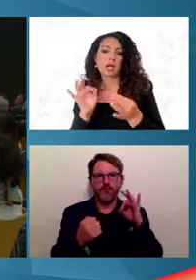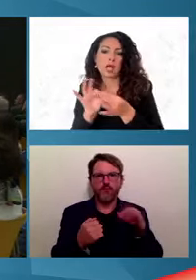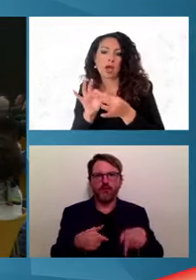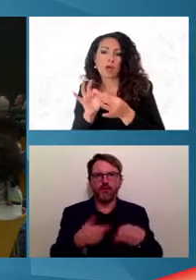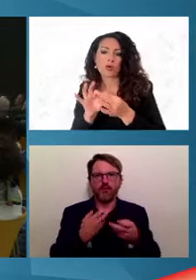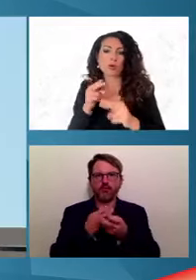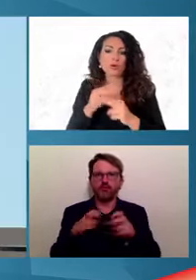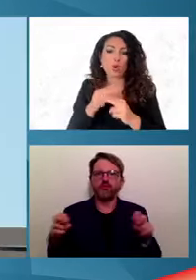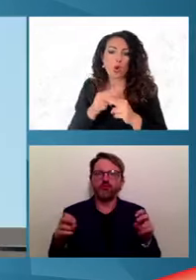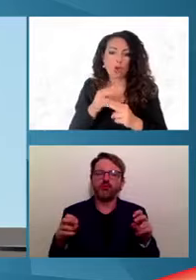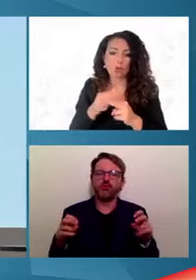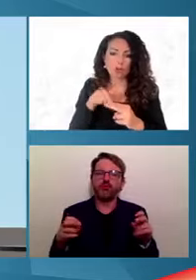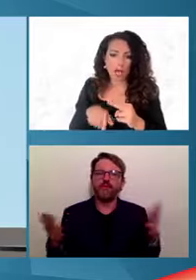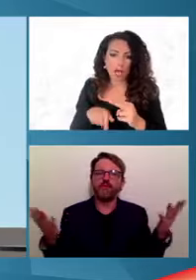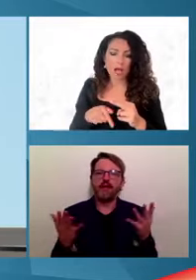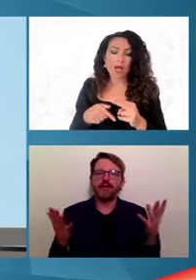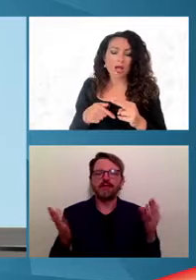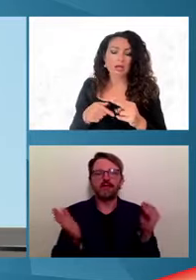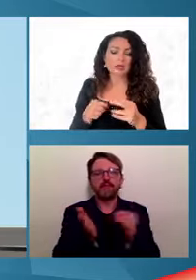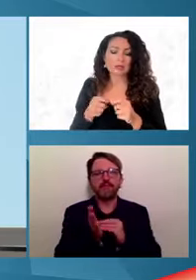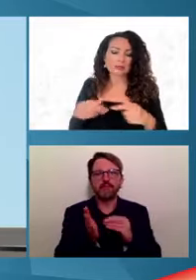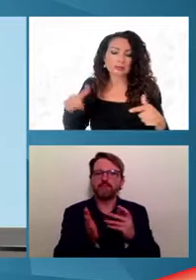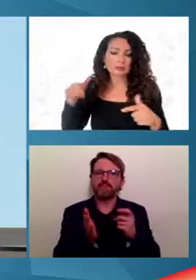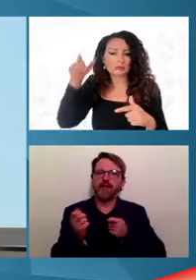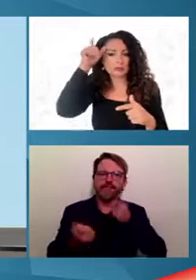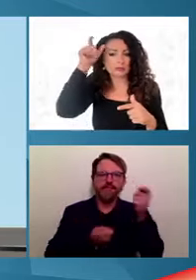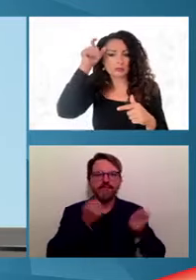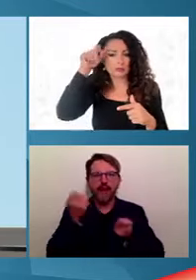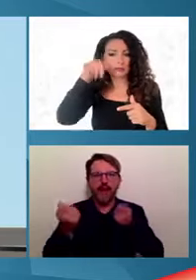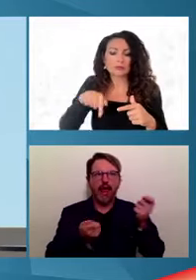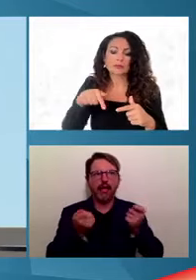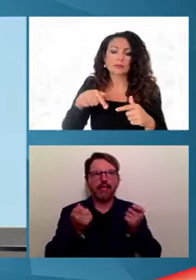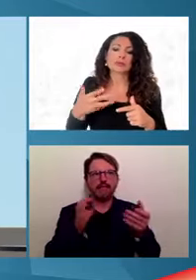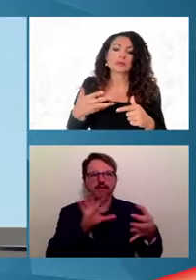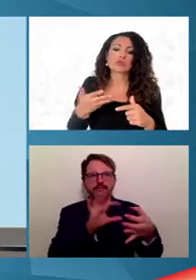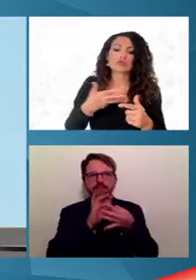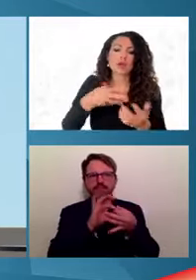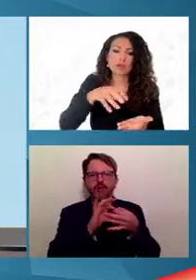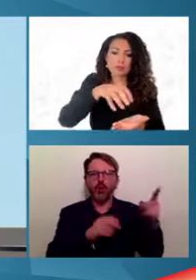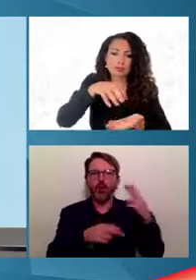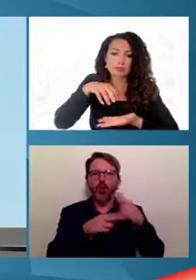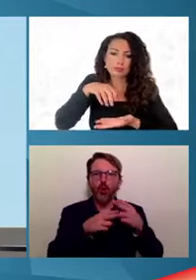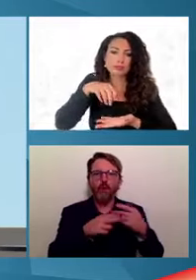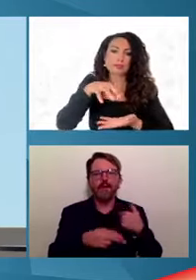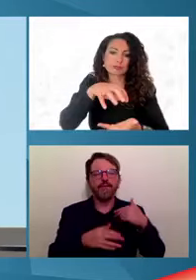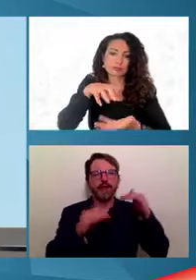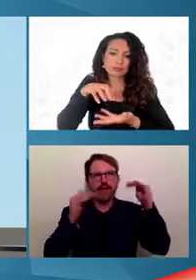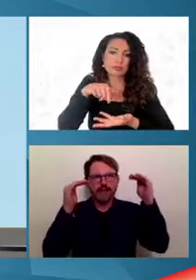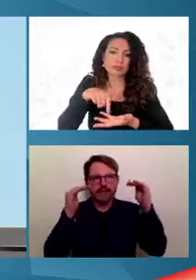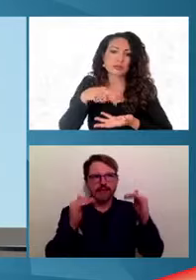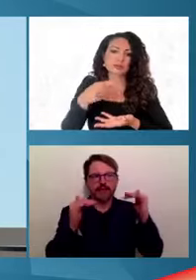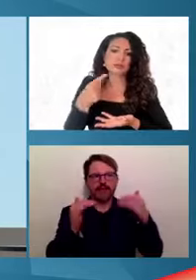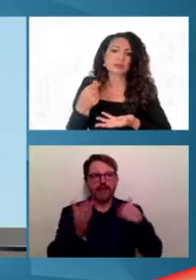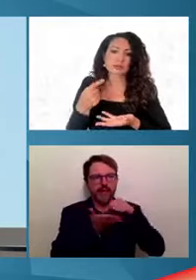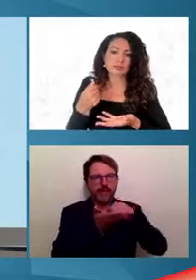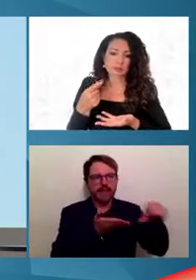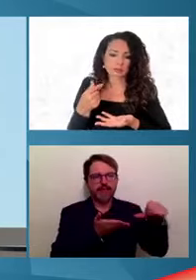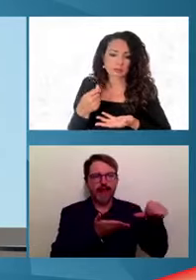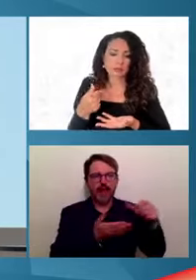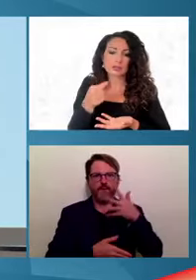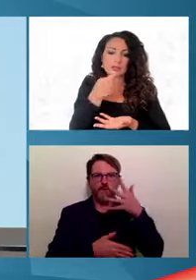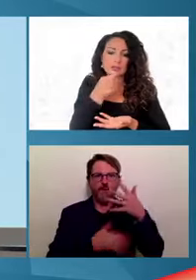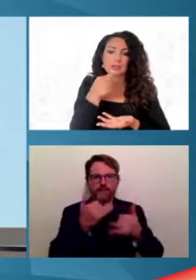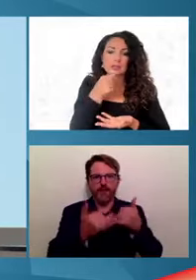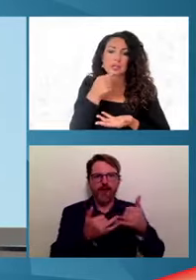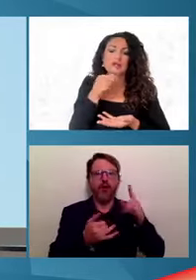was wirklich die Finanzverhältnisse mit Rom anbelangt. Wir zahlen weniger an Rom jetzt nach diesen 5 Jahren und bekommen mehr von